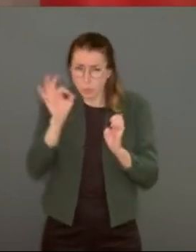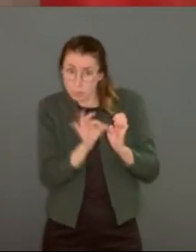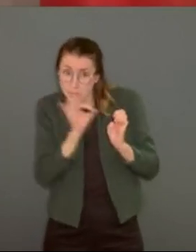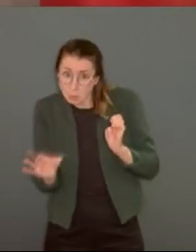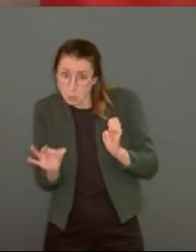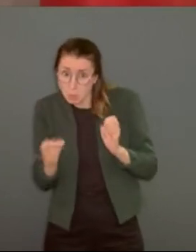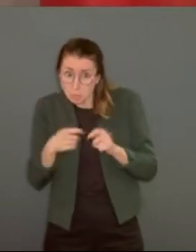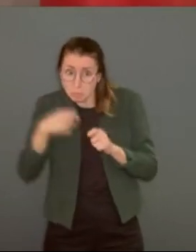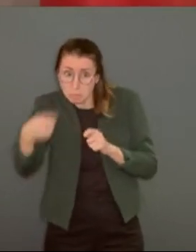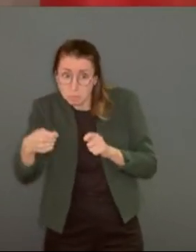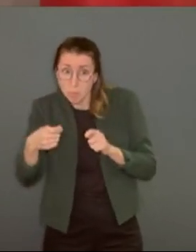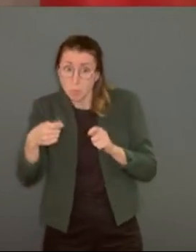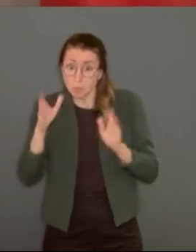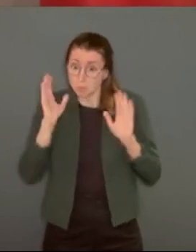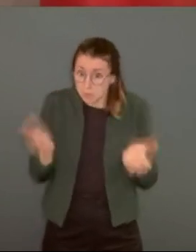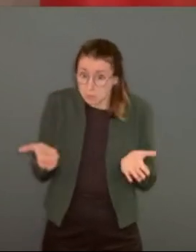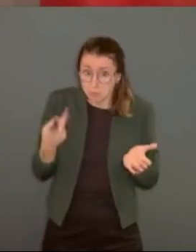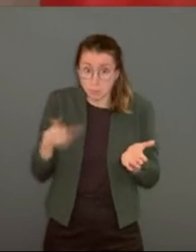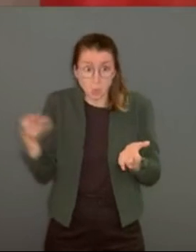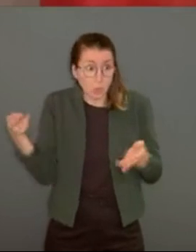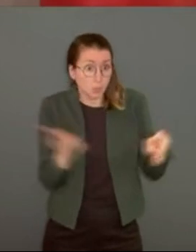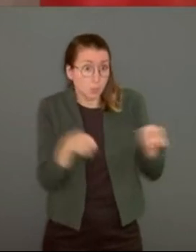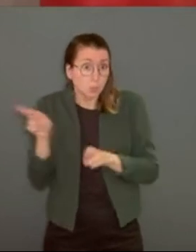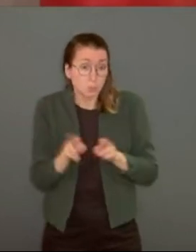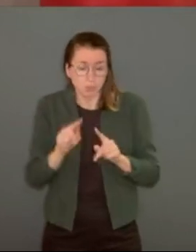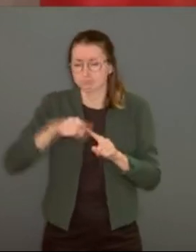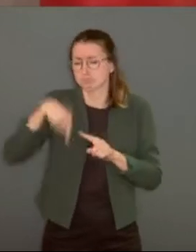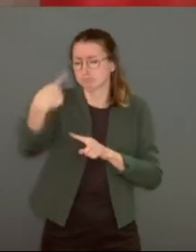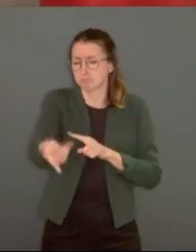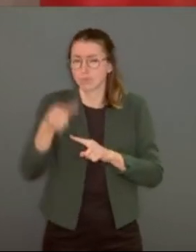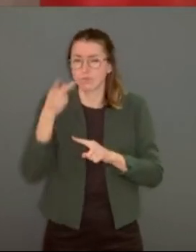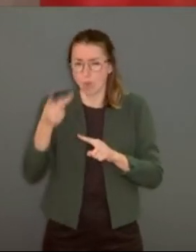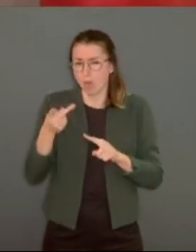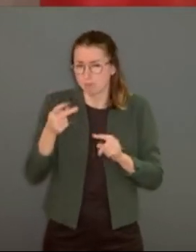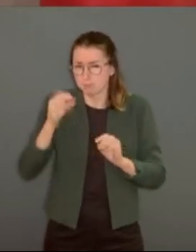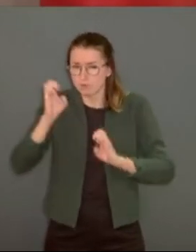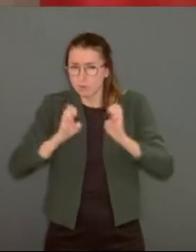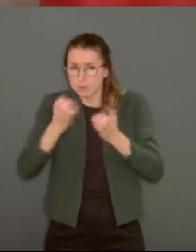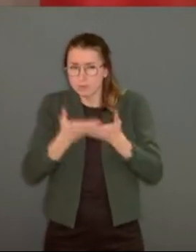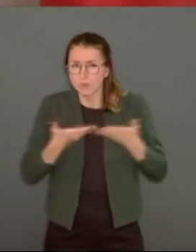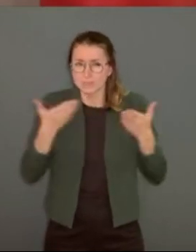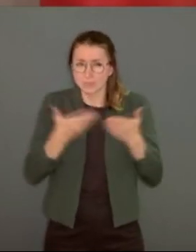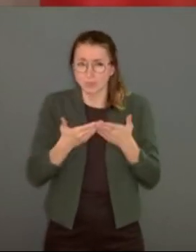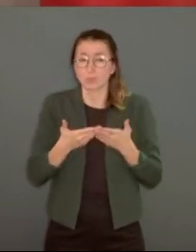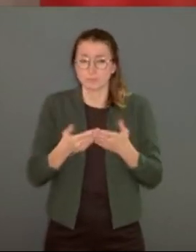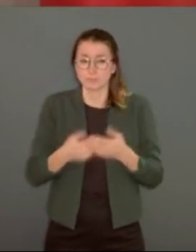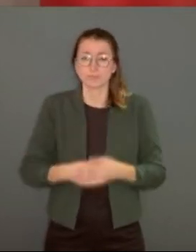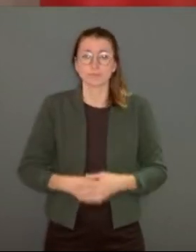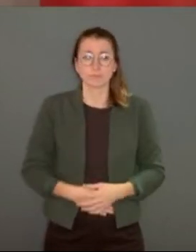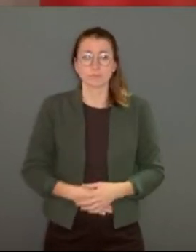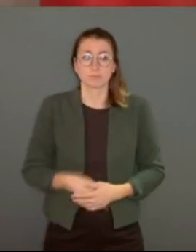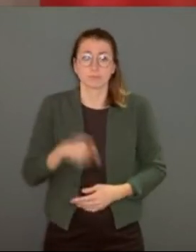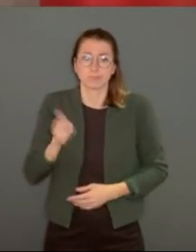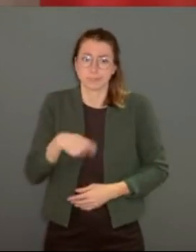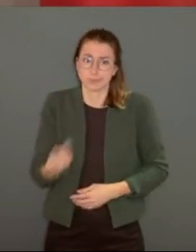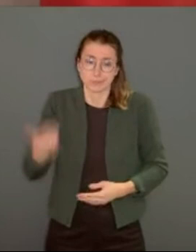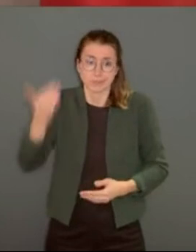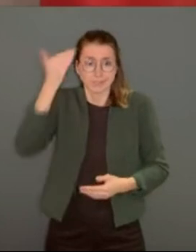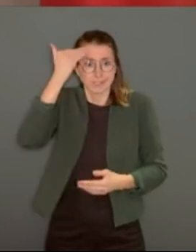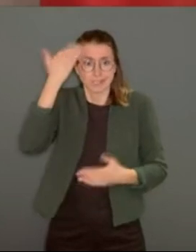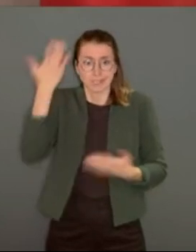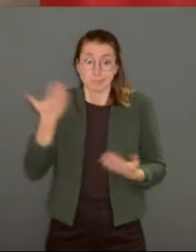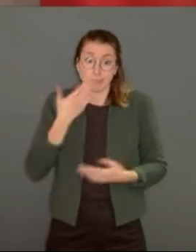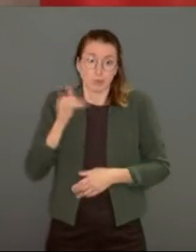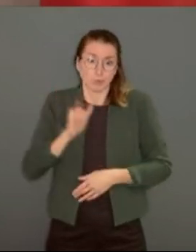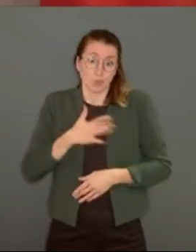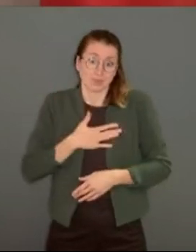on sait avoir davantage de présentiel. Je rappelle que le présentiel est l'idéal, que ce soit pour l'enseignement obligatoire ou